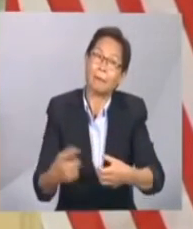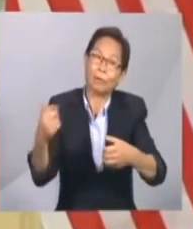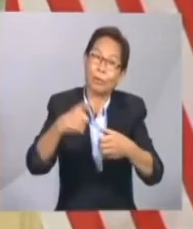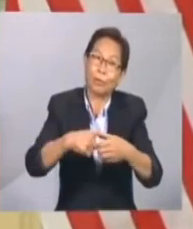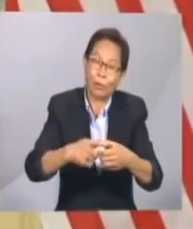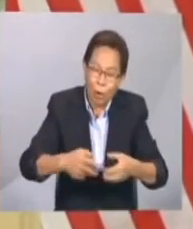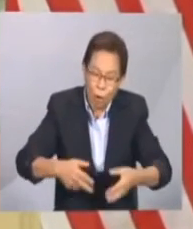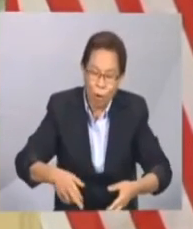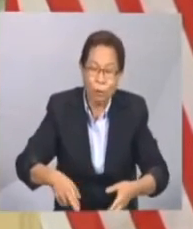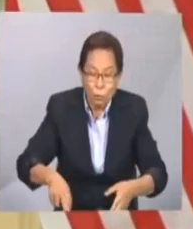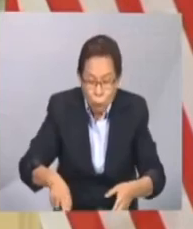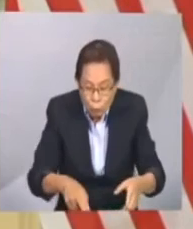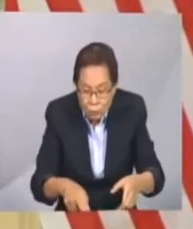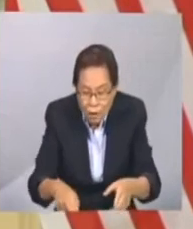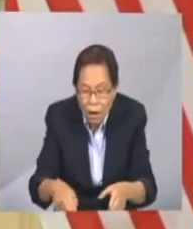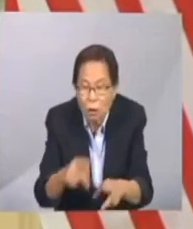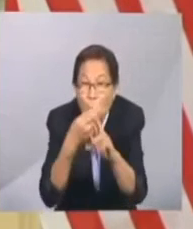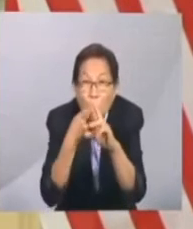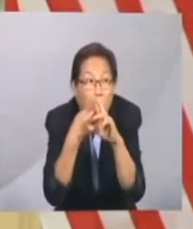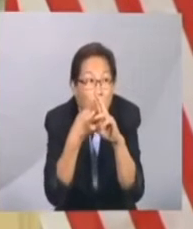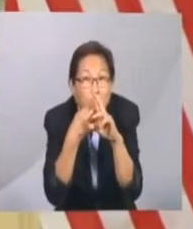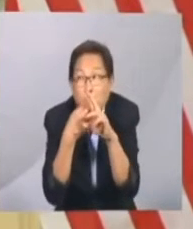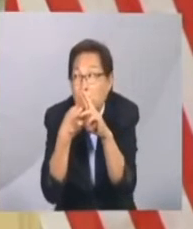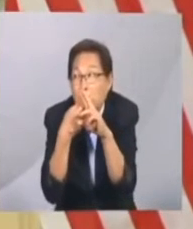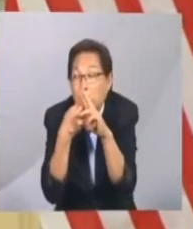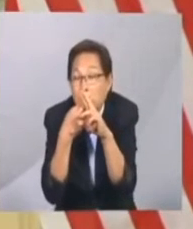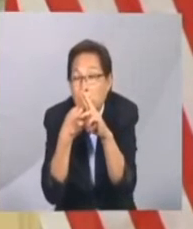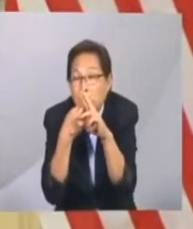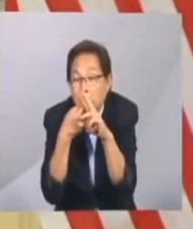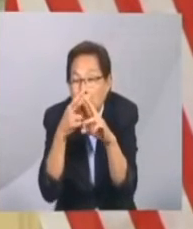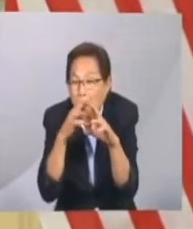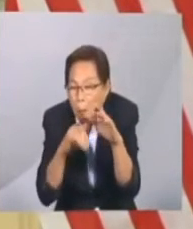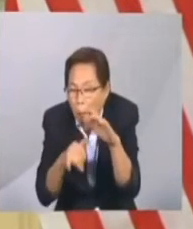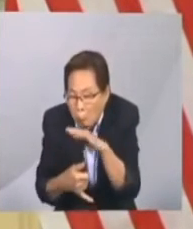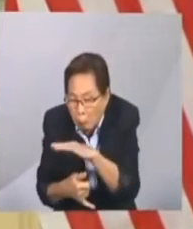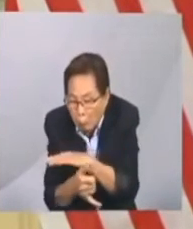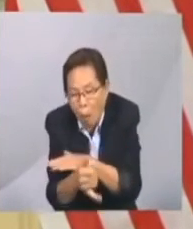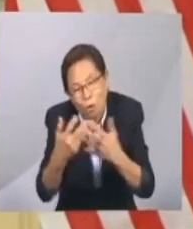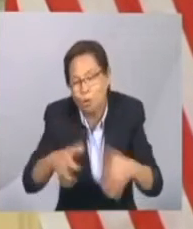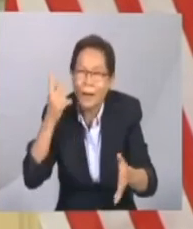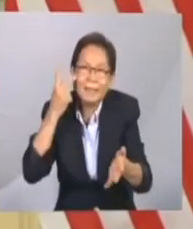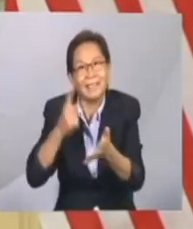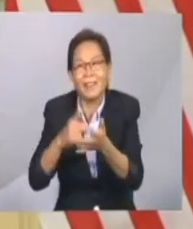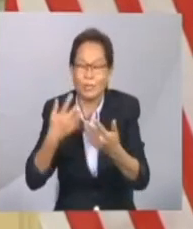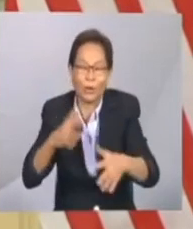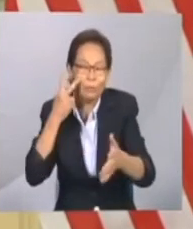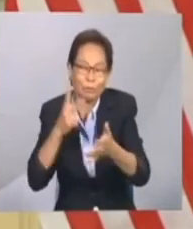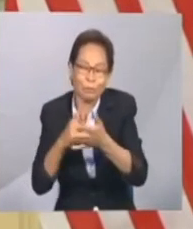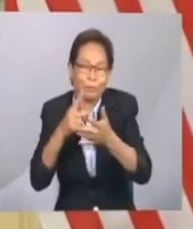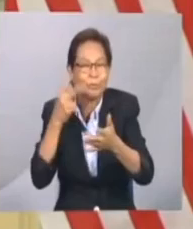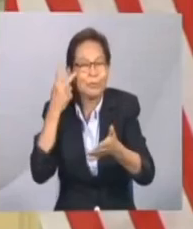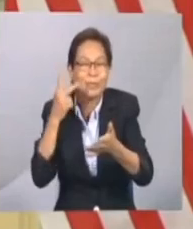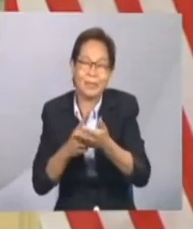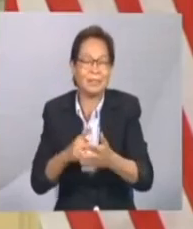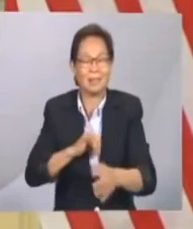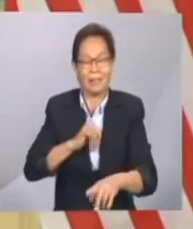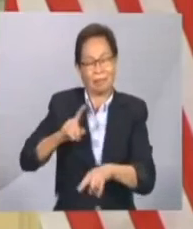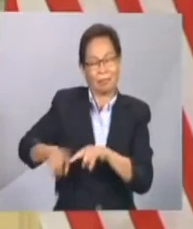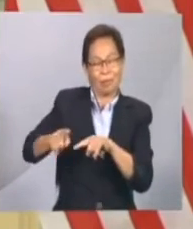lorong tikus, saya dah sebut ianya telah pun dikenal pasti. Jadi saya tak boleh